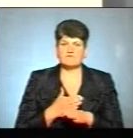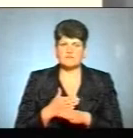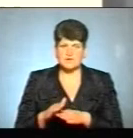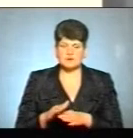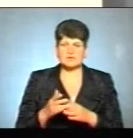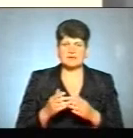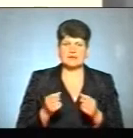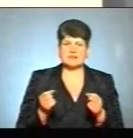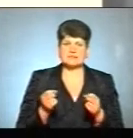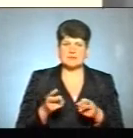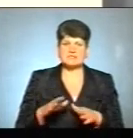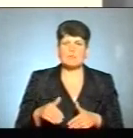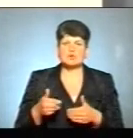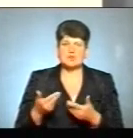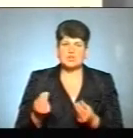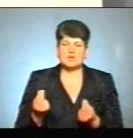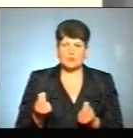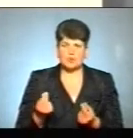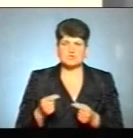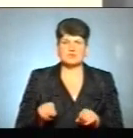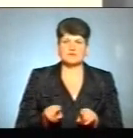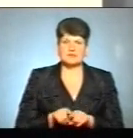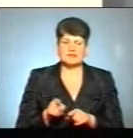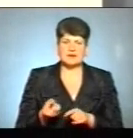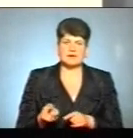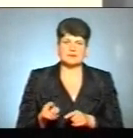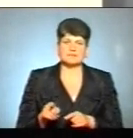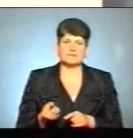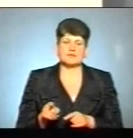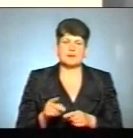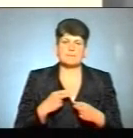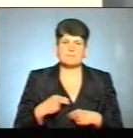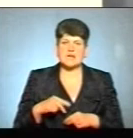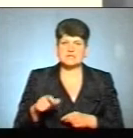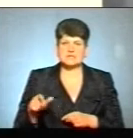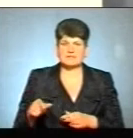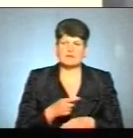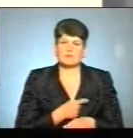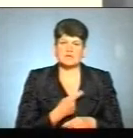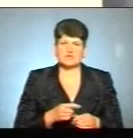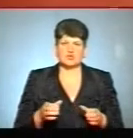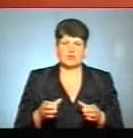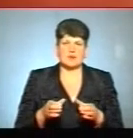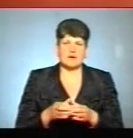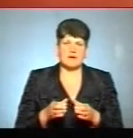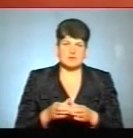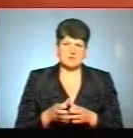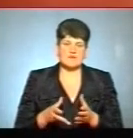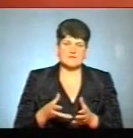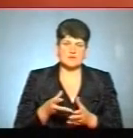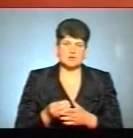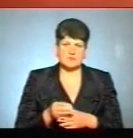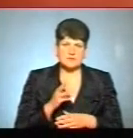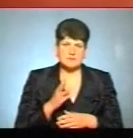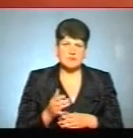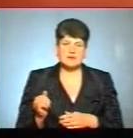на спецмедпостачання кошти, так відповідно і на працівників медичної галузі щодо дофінансування по заробітній платі